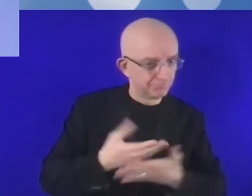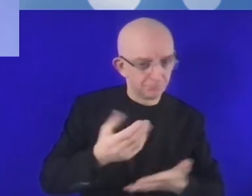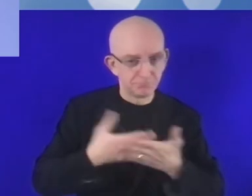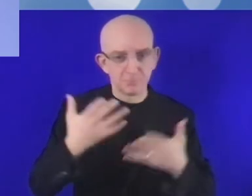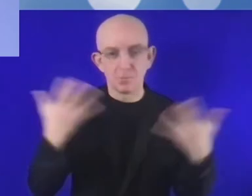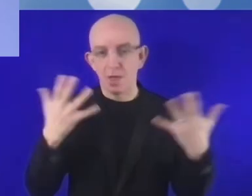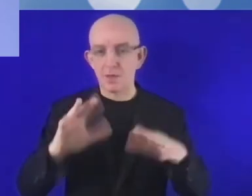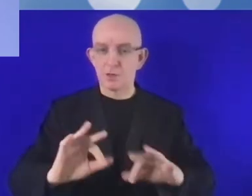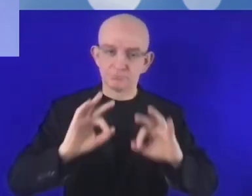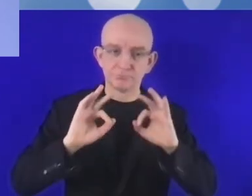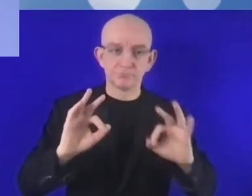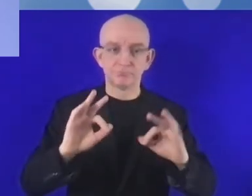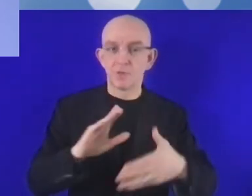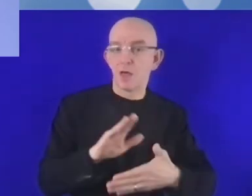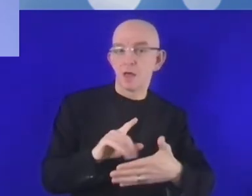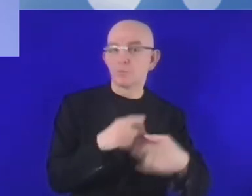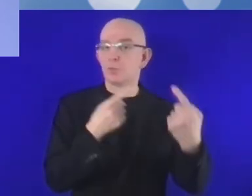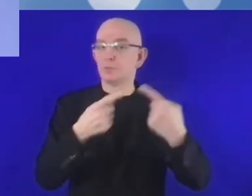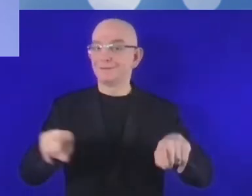التي تزود أجسامنا